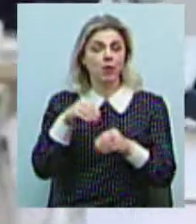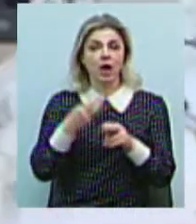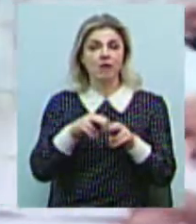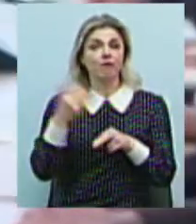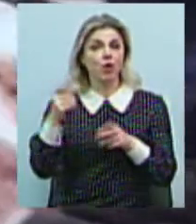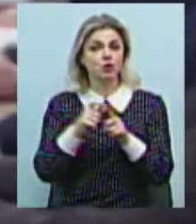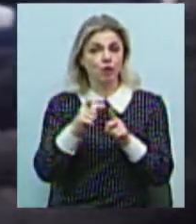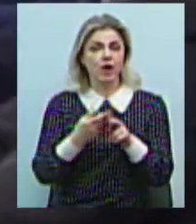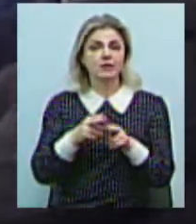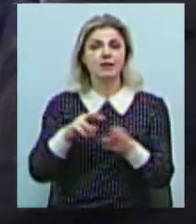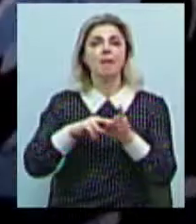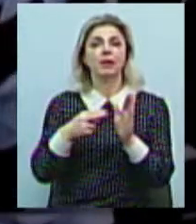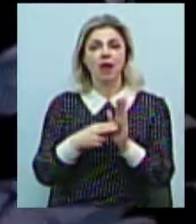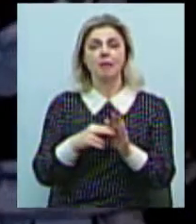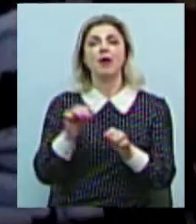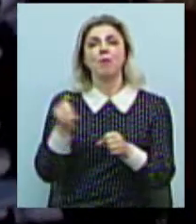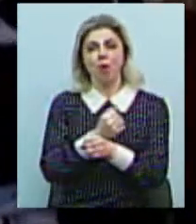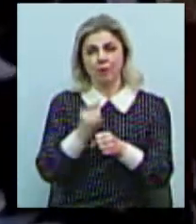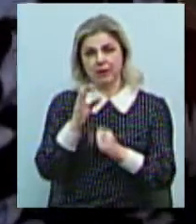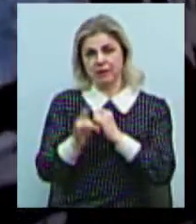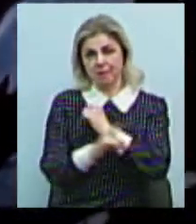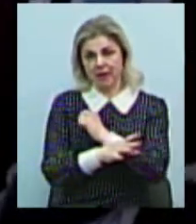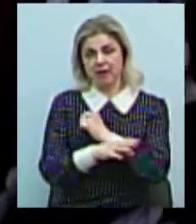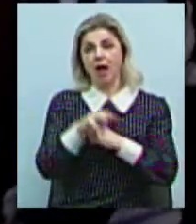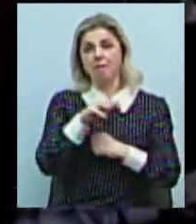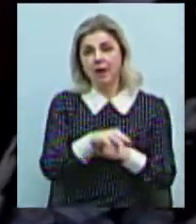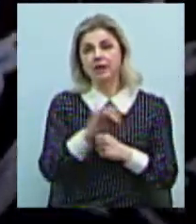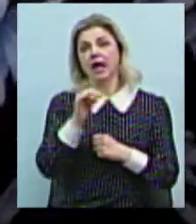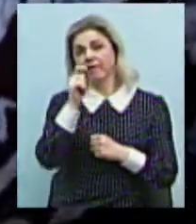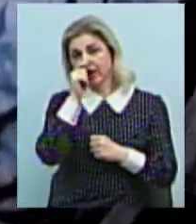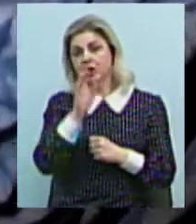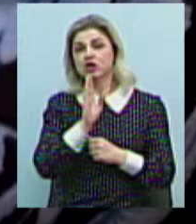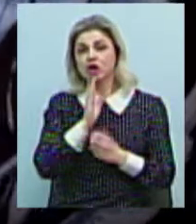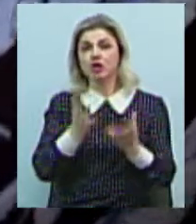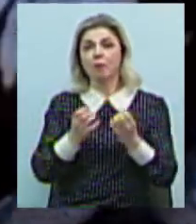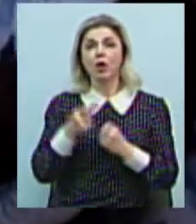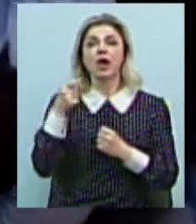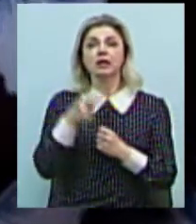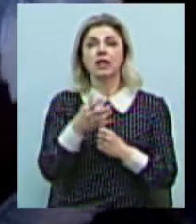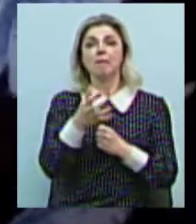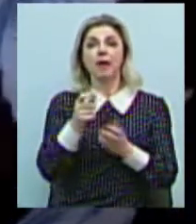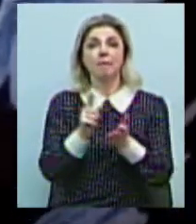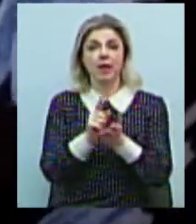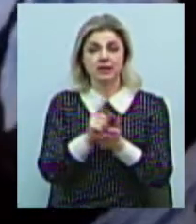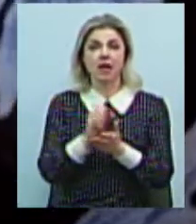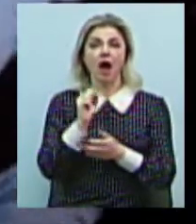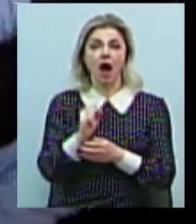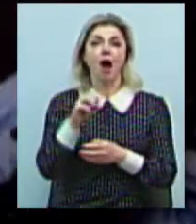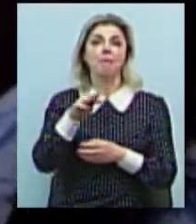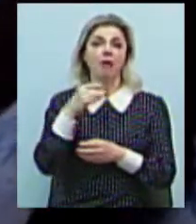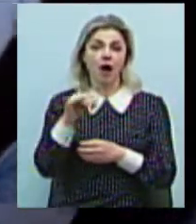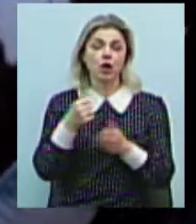це стратегія подолання бідності. Загалом у березні і квітні пані Ніна отримає майже по 3000 пенсії, а в травні до кінця року